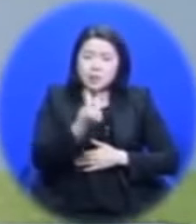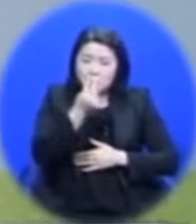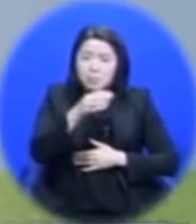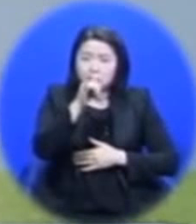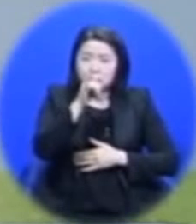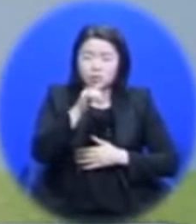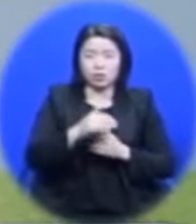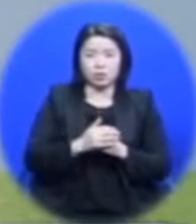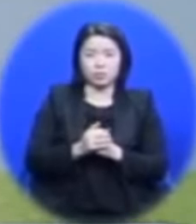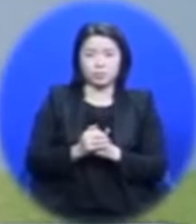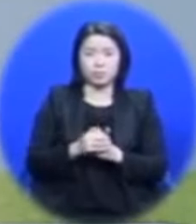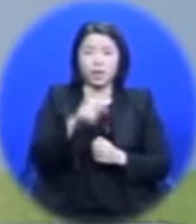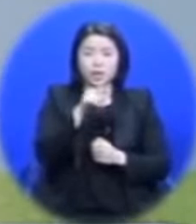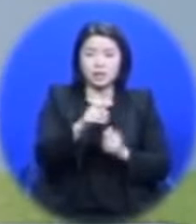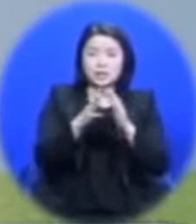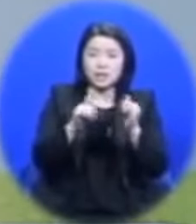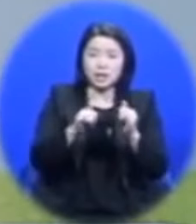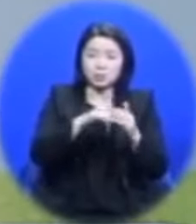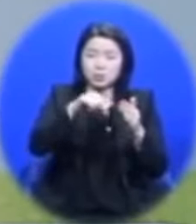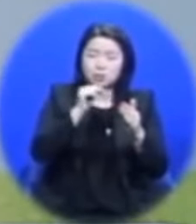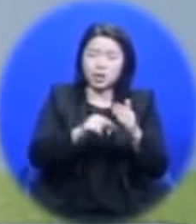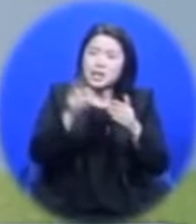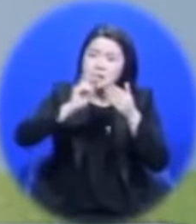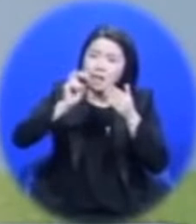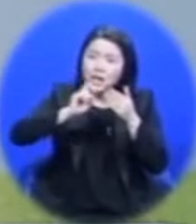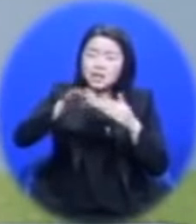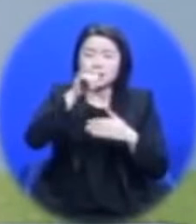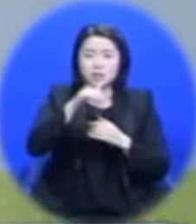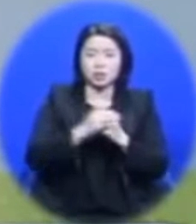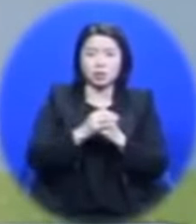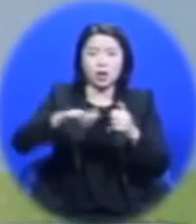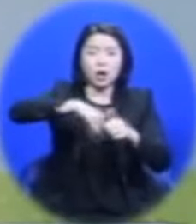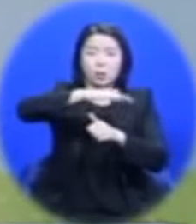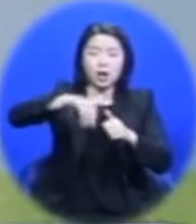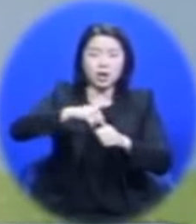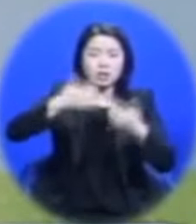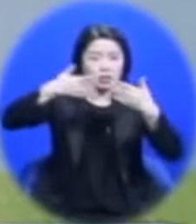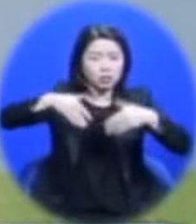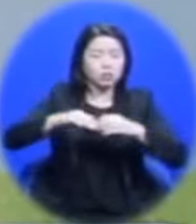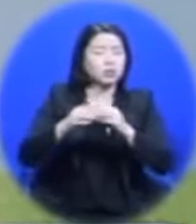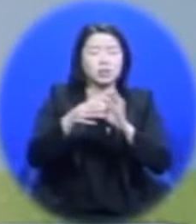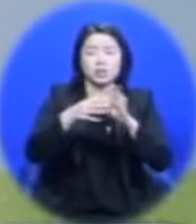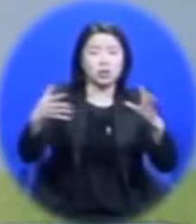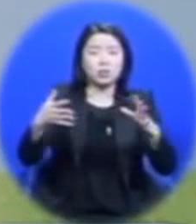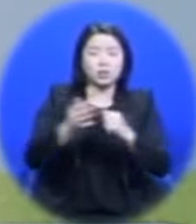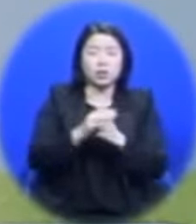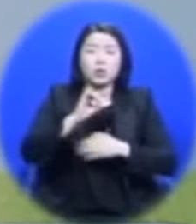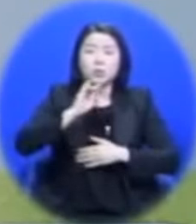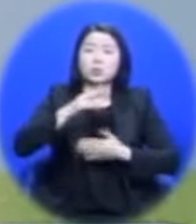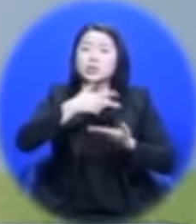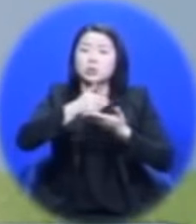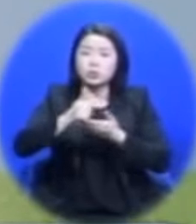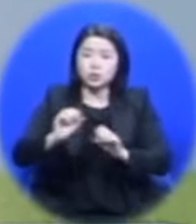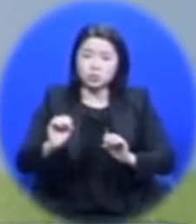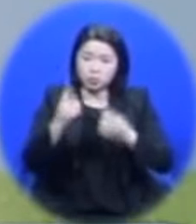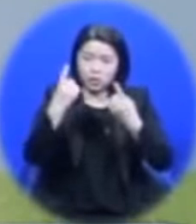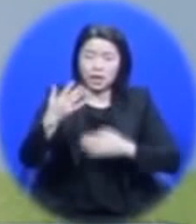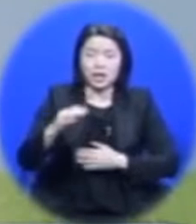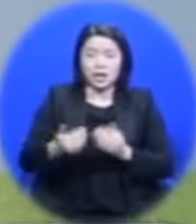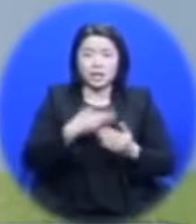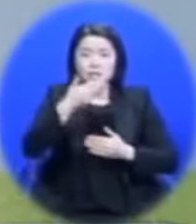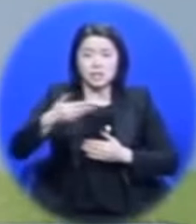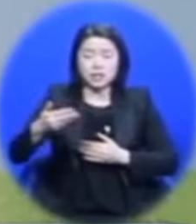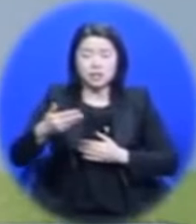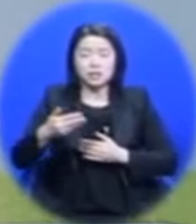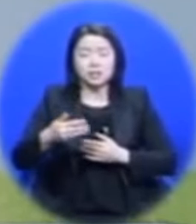있어요. 그 사람 속에서 찬양이 있어요. 환경과 여건 상관이 없는 오직 주님으로 인하여 나오는